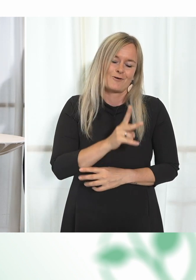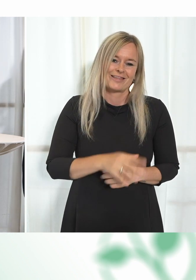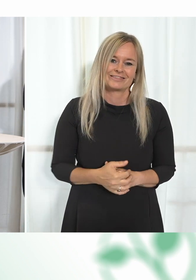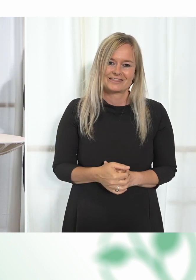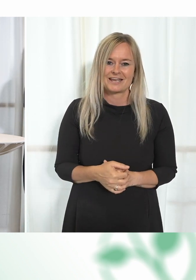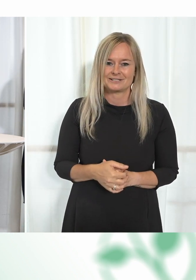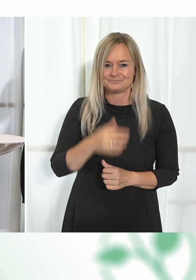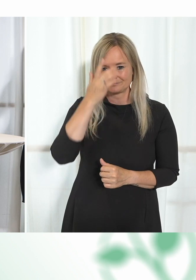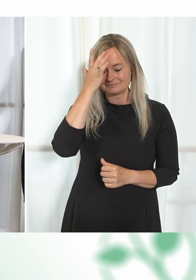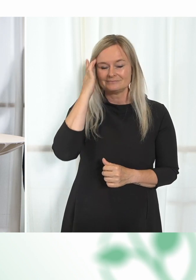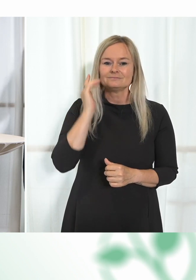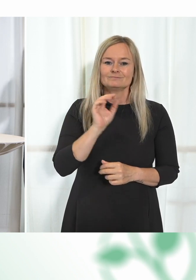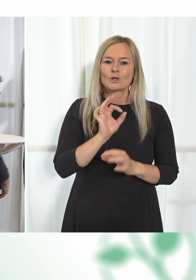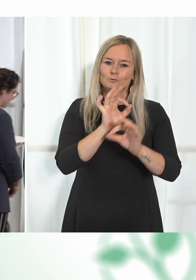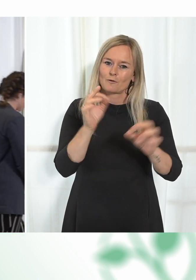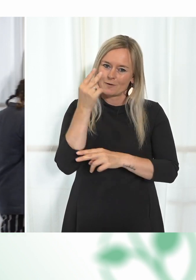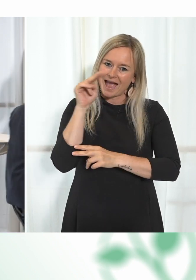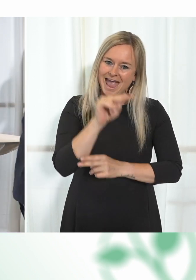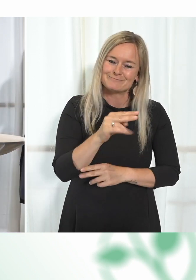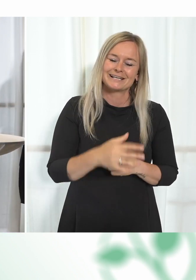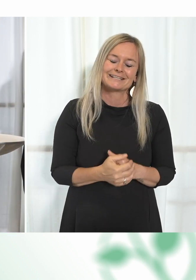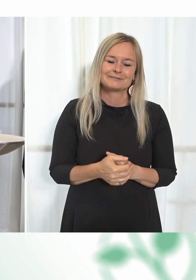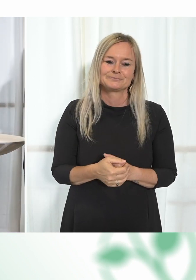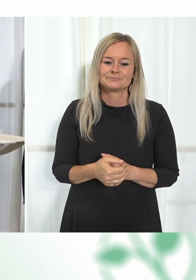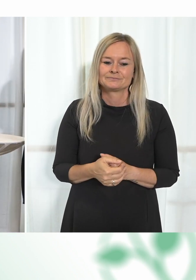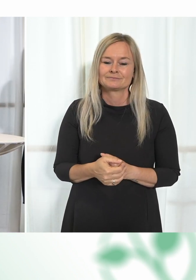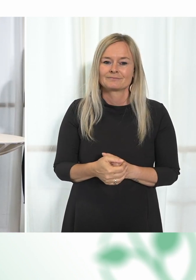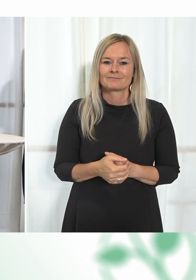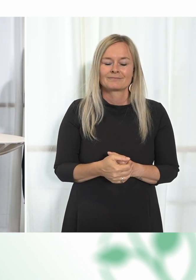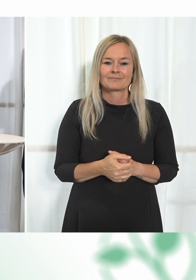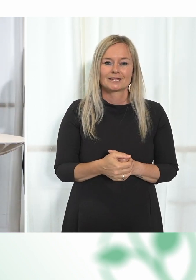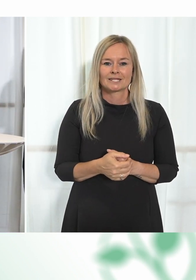in die Welt der Hörbedingungen. Lieber Martin, möchtest du noch etwas sagen? Sehr gerne.